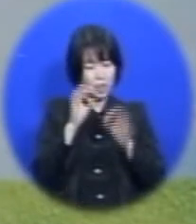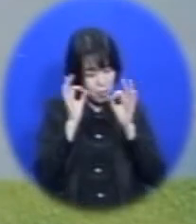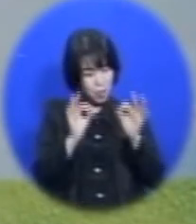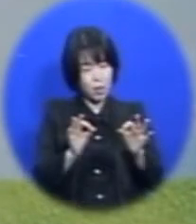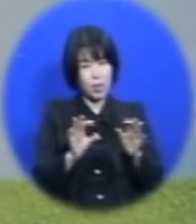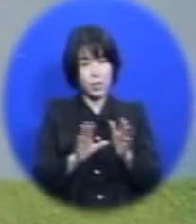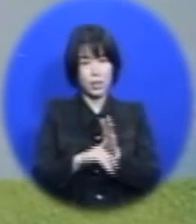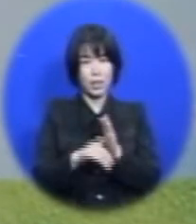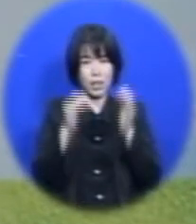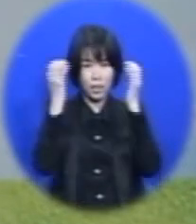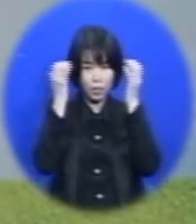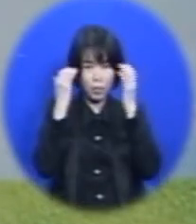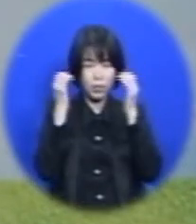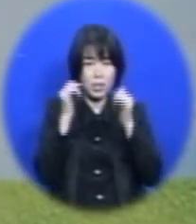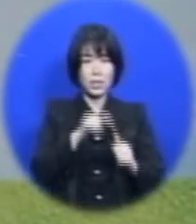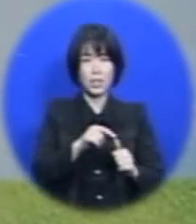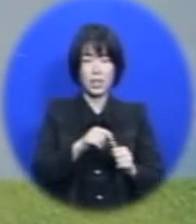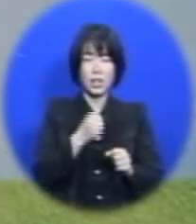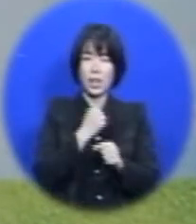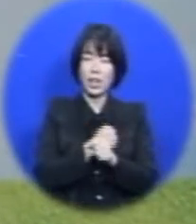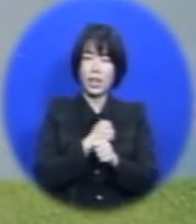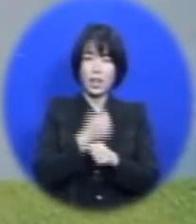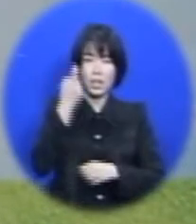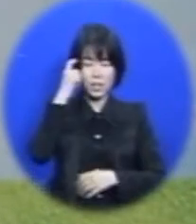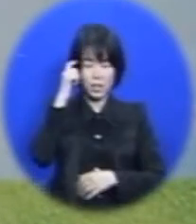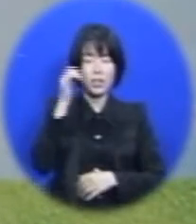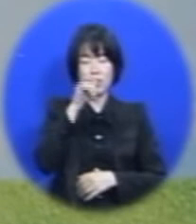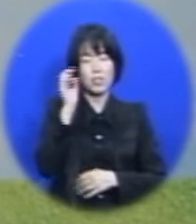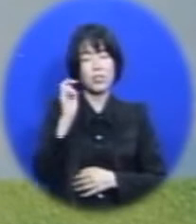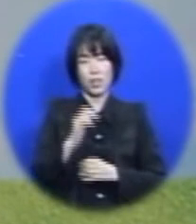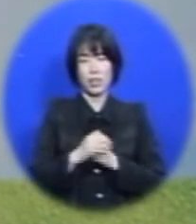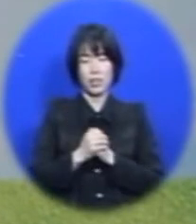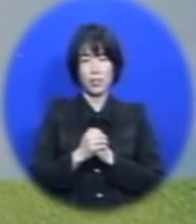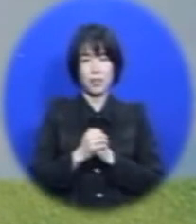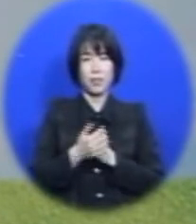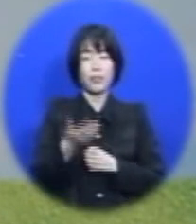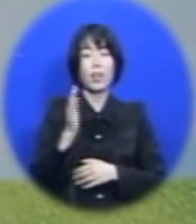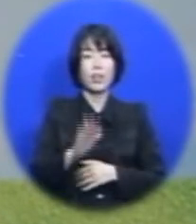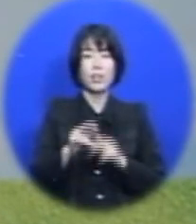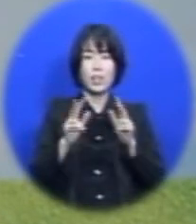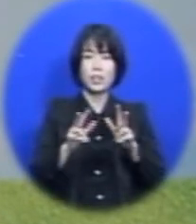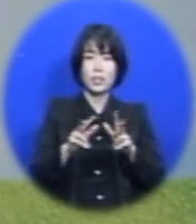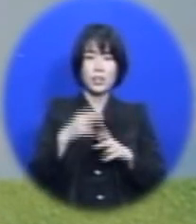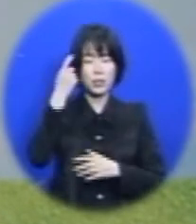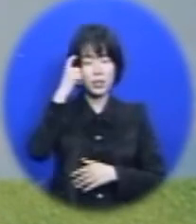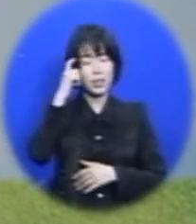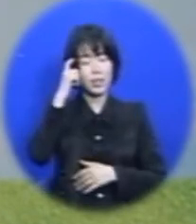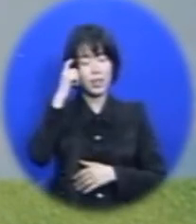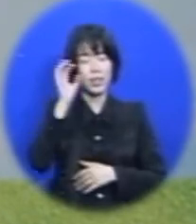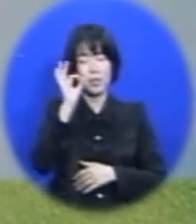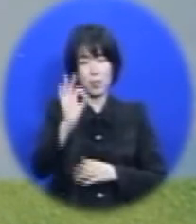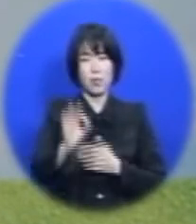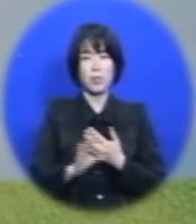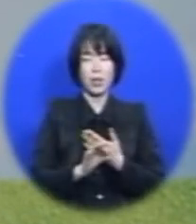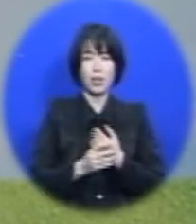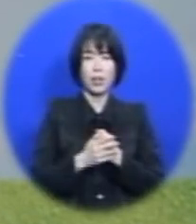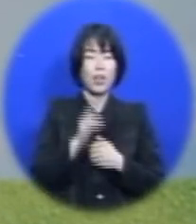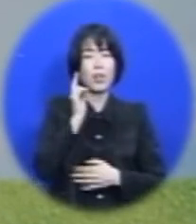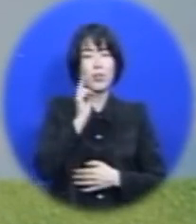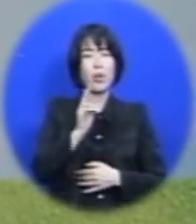보면서 고생시킨다 그런 생각하셨을 만도 하실 것 같아요. 근데요 지금 생각해보면